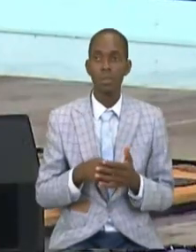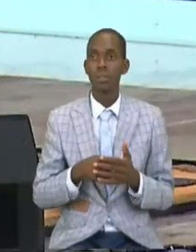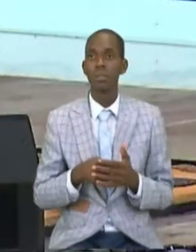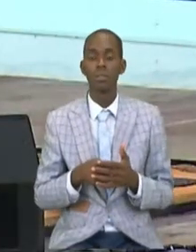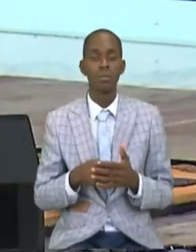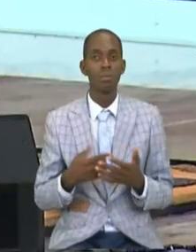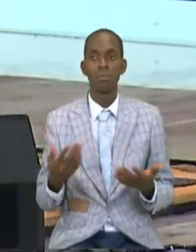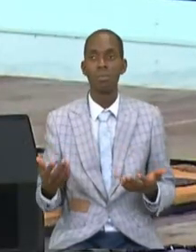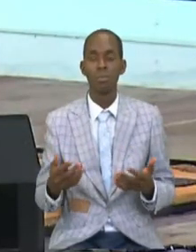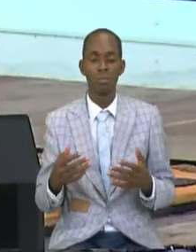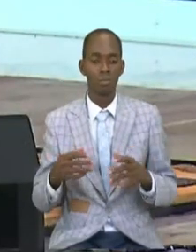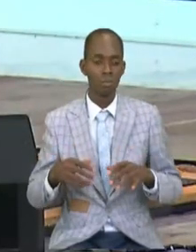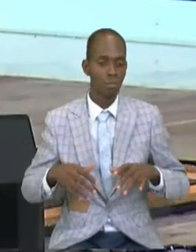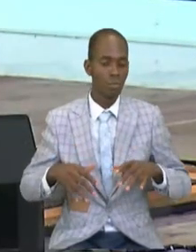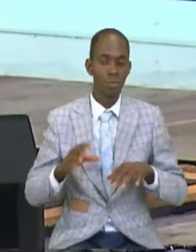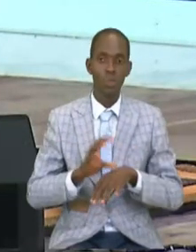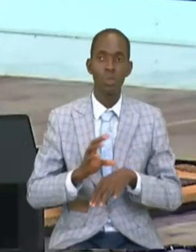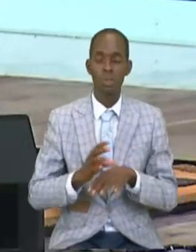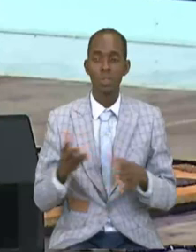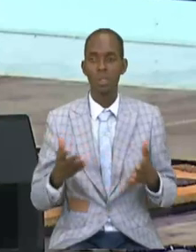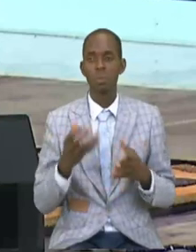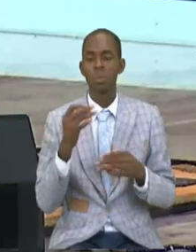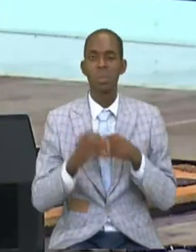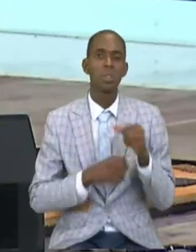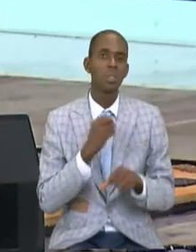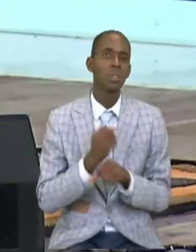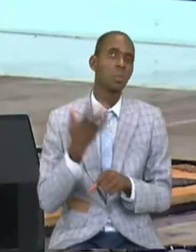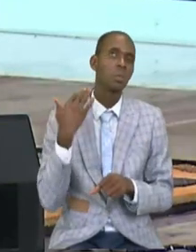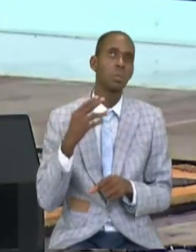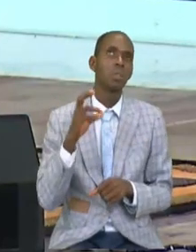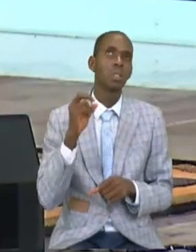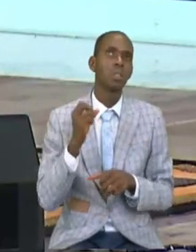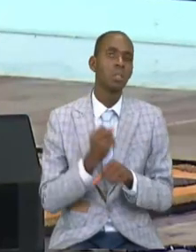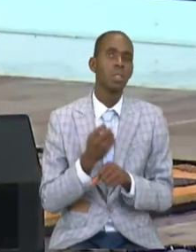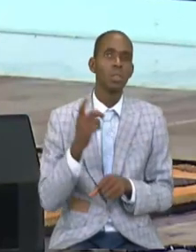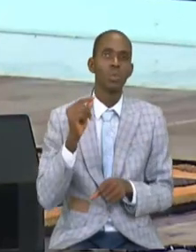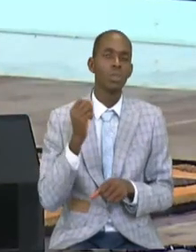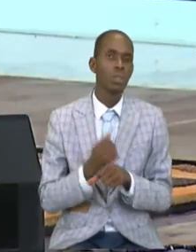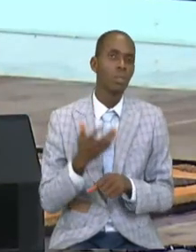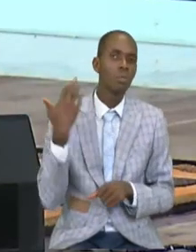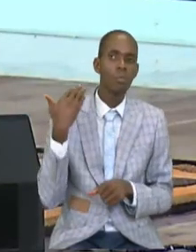cette assemblée, des années, 30 ans passés, 20 ans passés,